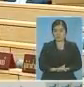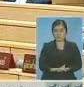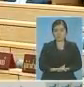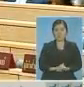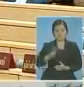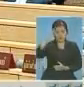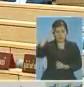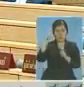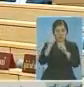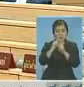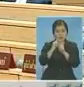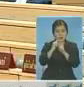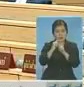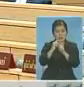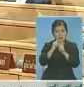ครับ